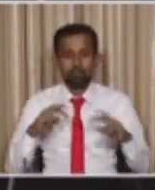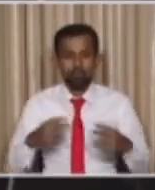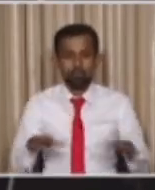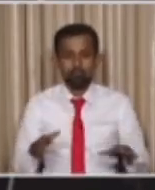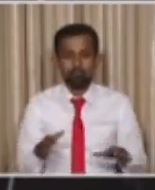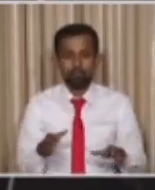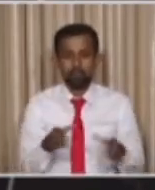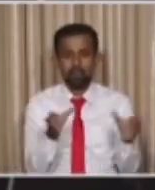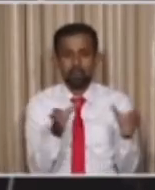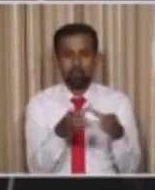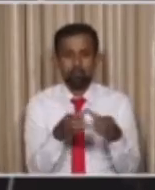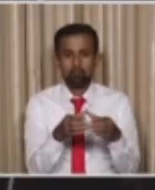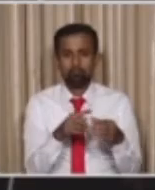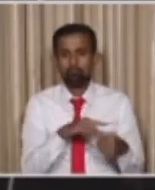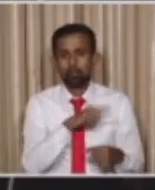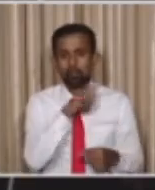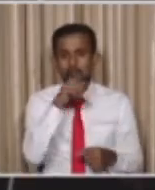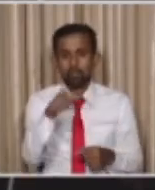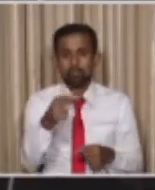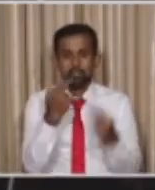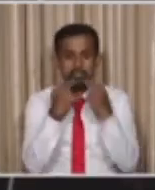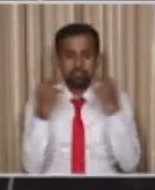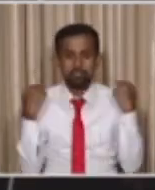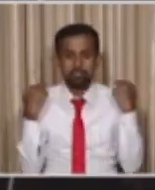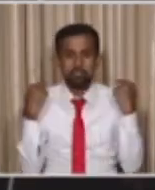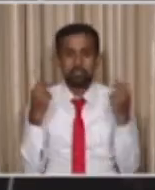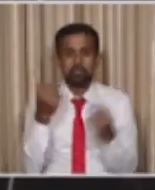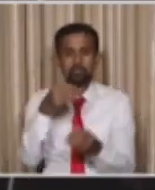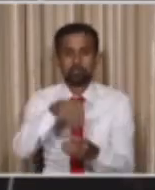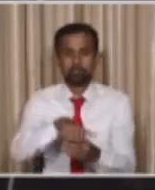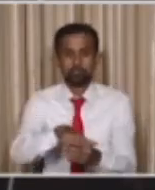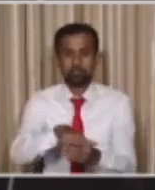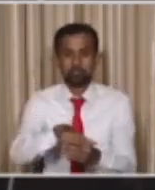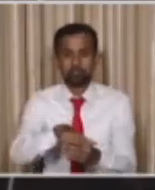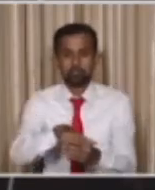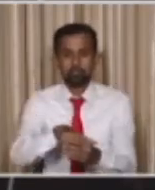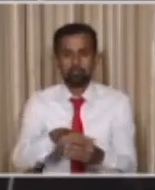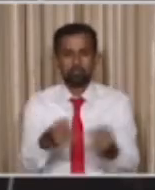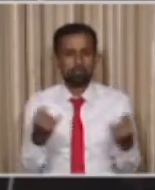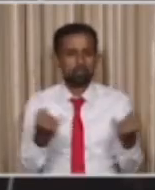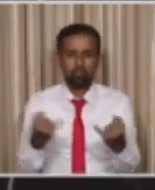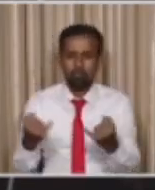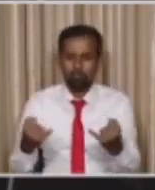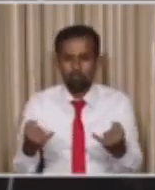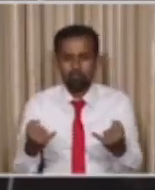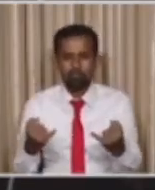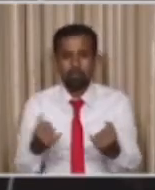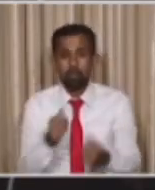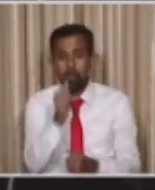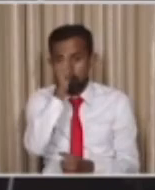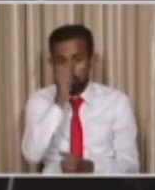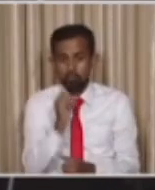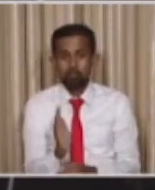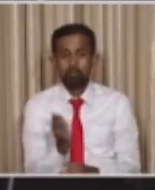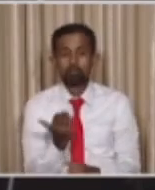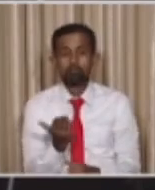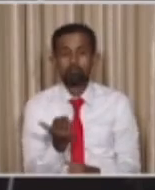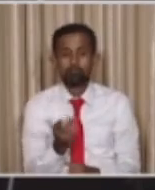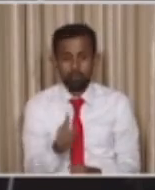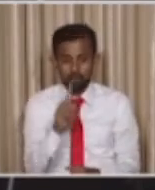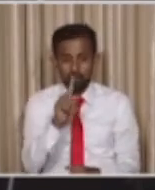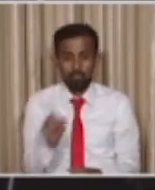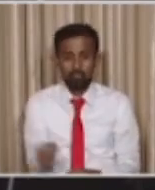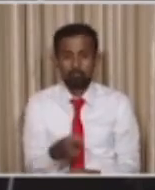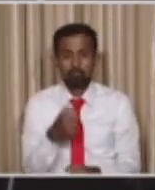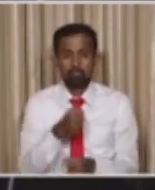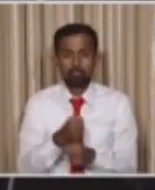එක්තරා ආයතනයකින් රේගු දෙපාර්තමේන්තුවේ තියෙන අකාර්යක්ෂමතාවය සහ දූෂණය නිසා